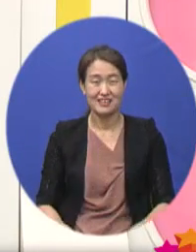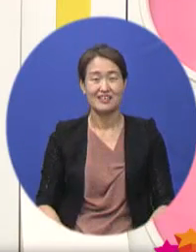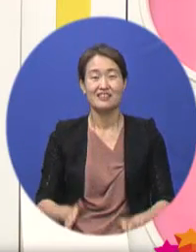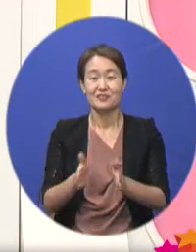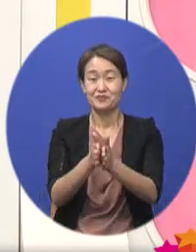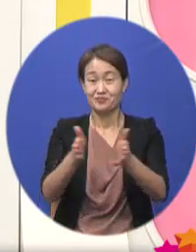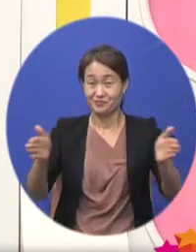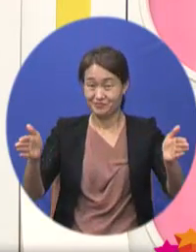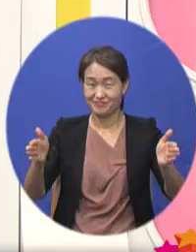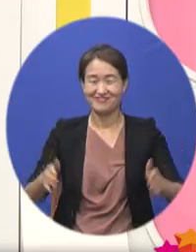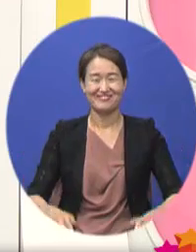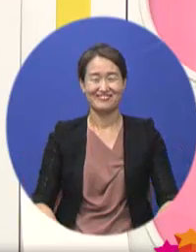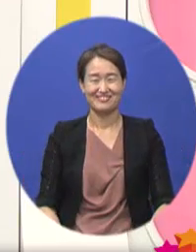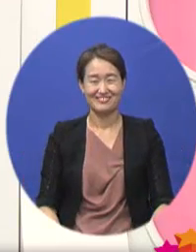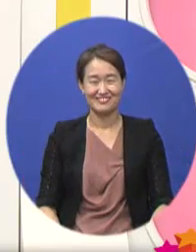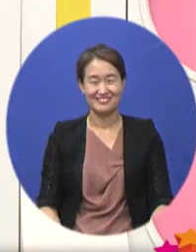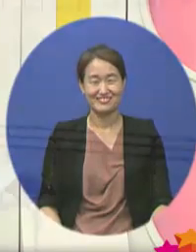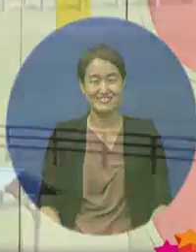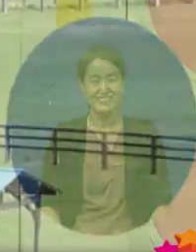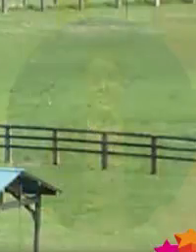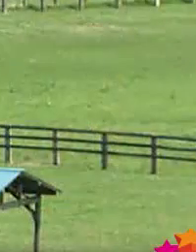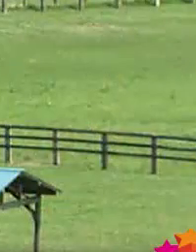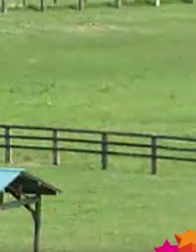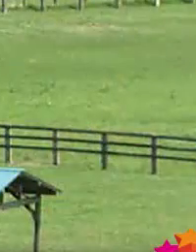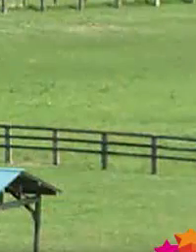네. 들어볼까요? 네.